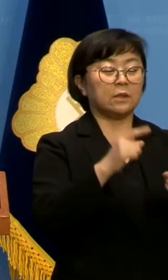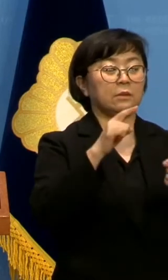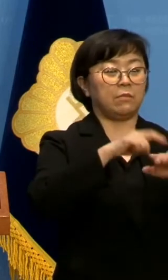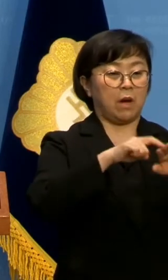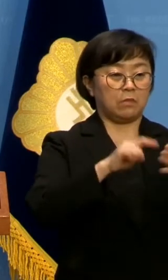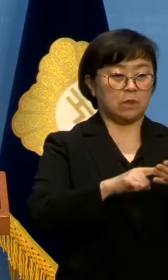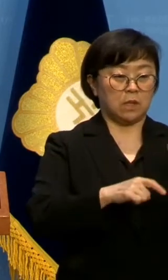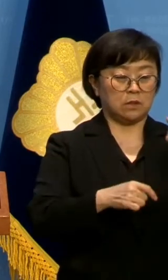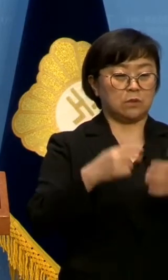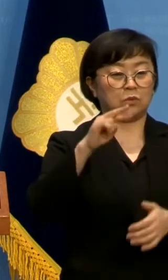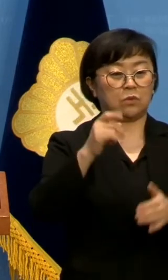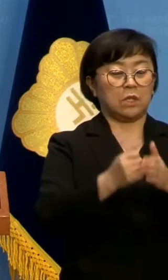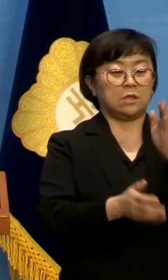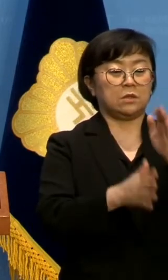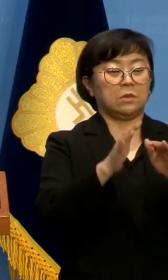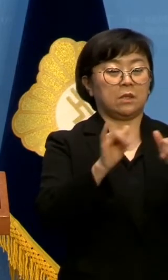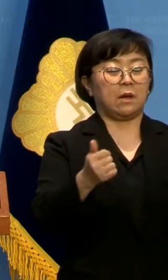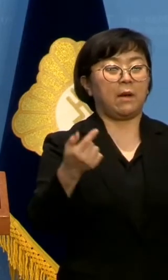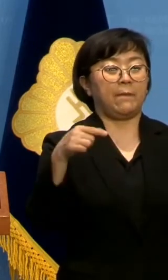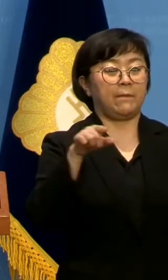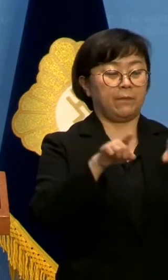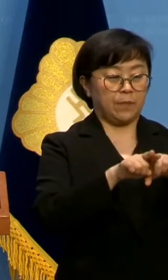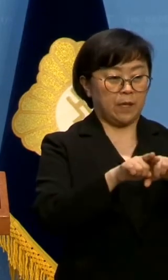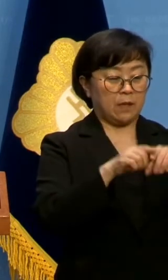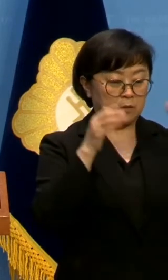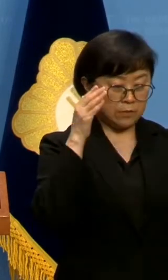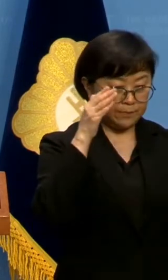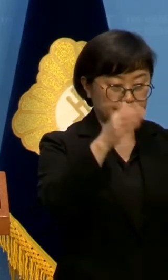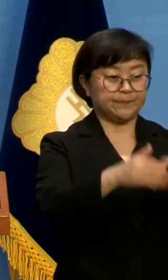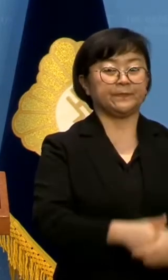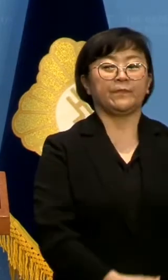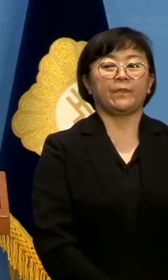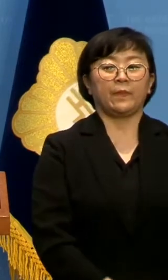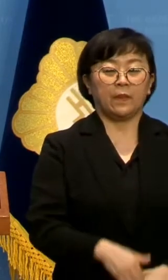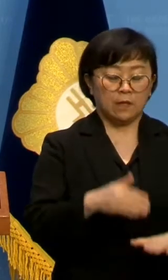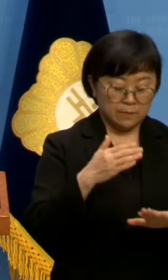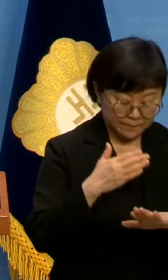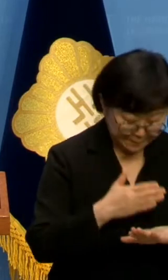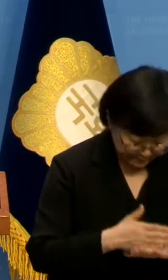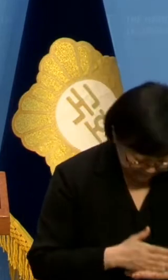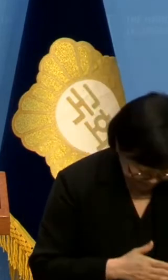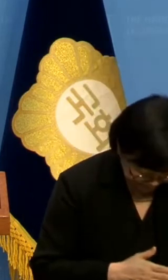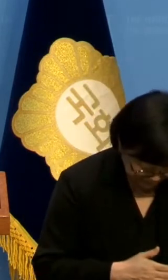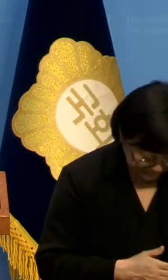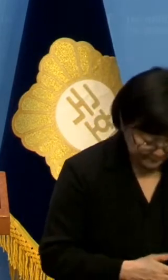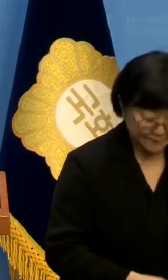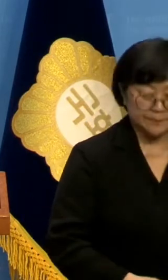동탄 시민과 함께 승리를 향해 걸어 나아가겠습니다. 감사합니다.